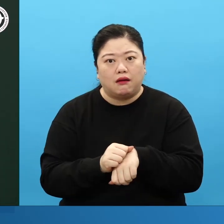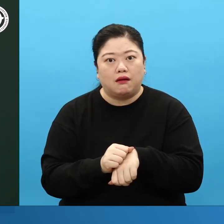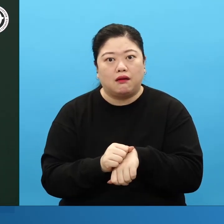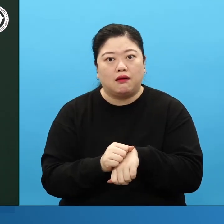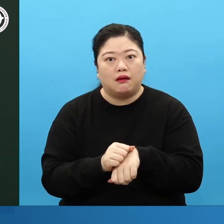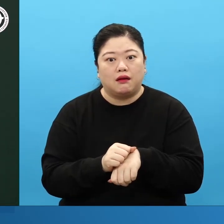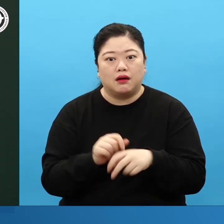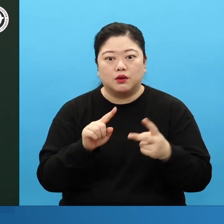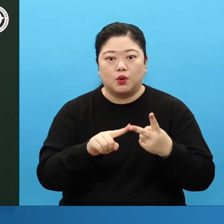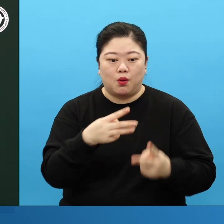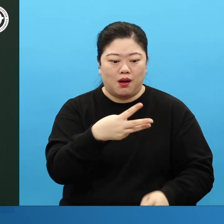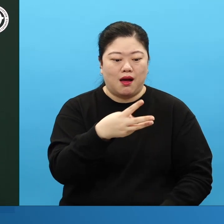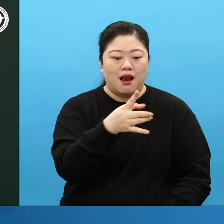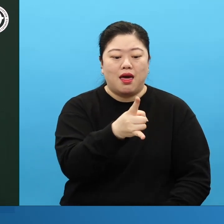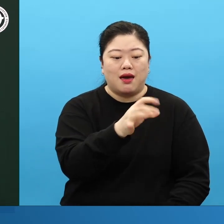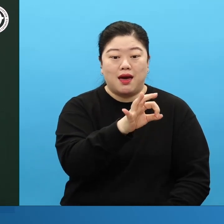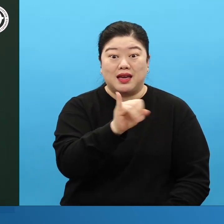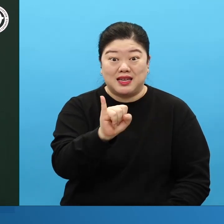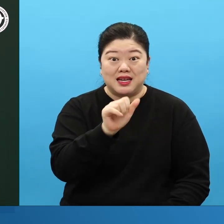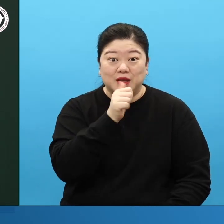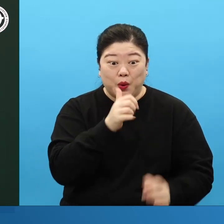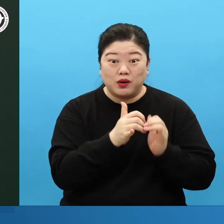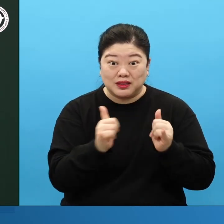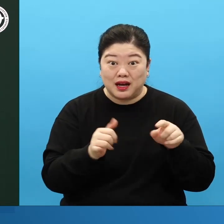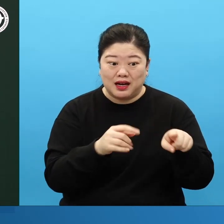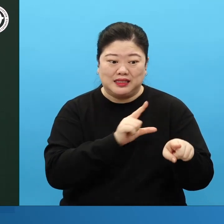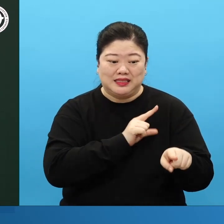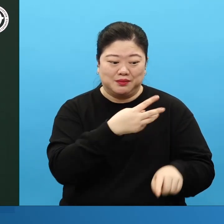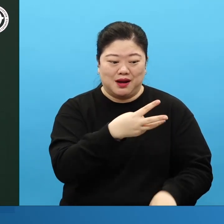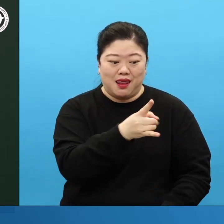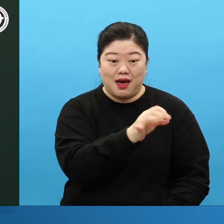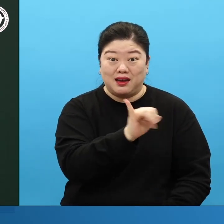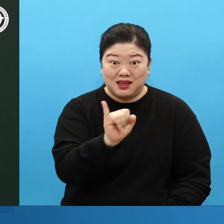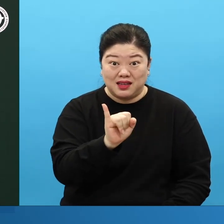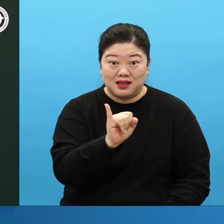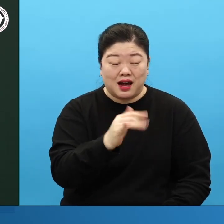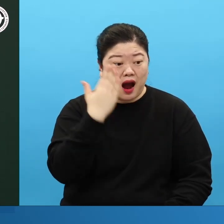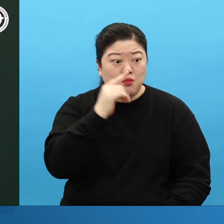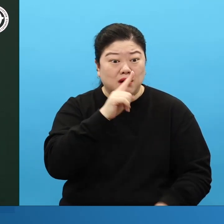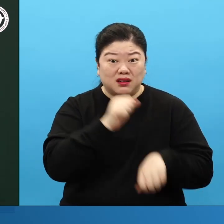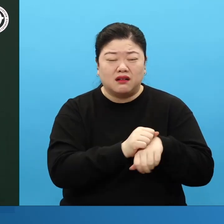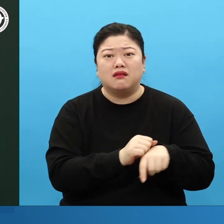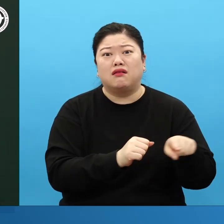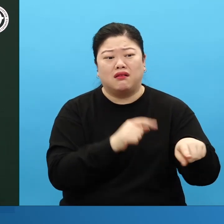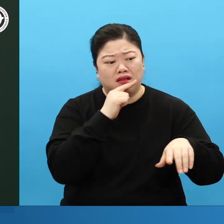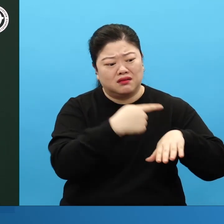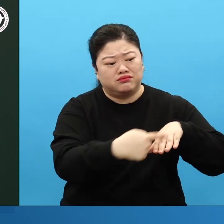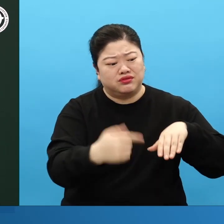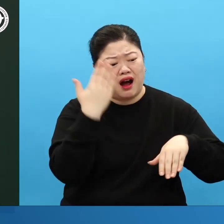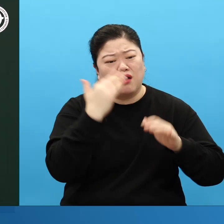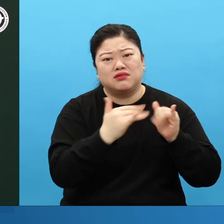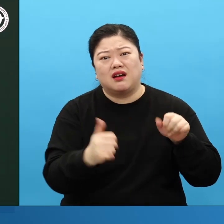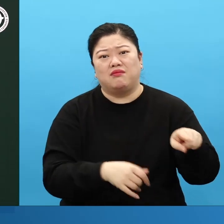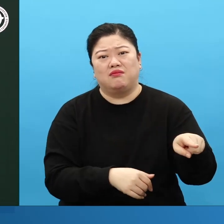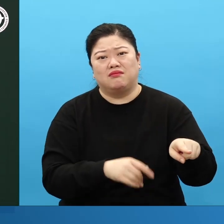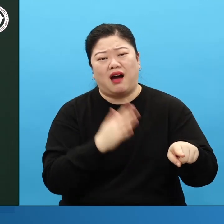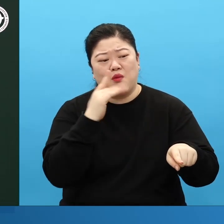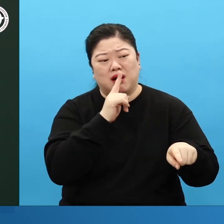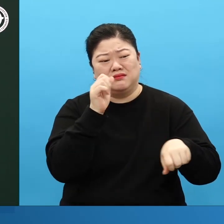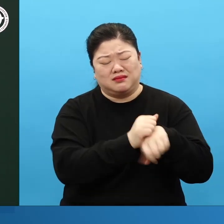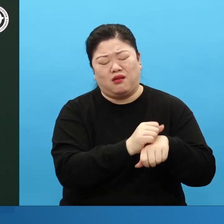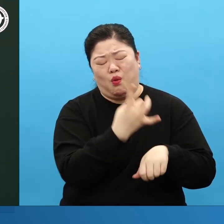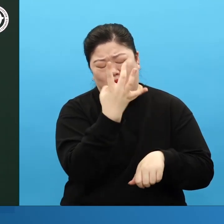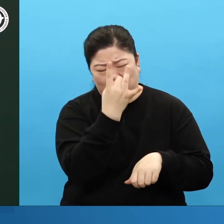레이가 한국말 잘한다는 당연한 거지, 한국 사람이니까. Por ejemplo, que Rey hable bien el coreano es obvio porque es coreano también. 호수에는 한국 사람은 아니에요, 이거죠. Pero sin embargo, Josué no